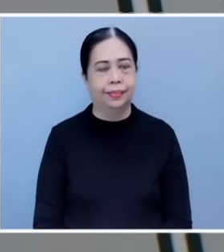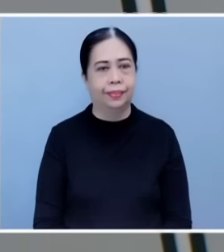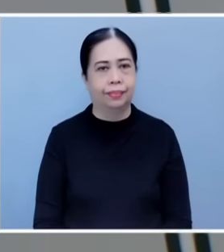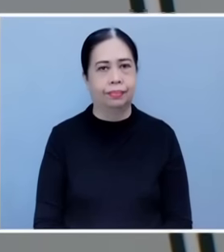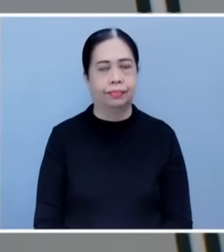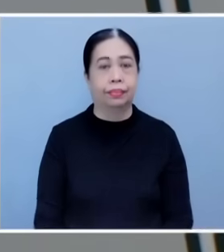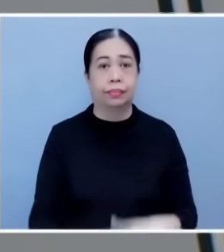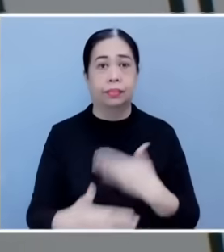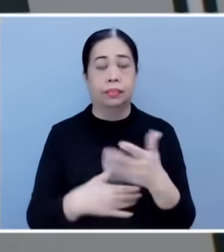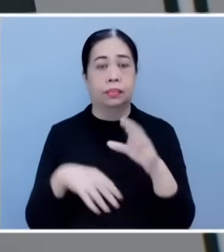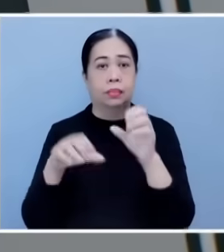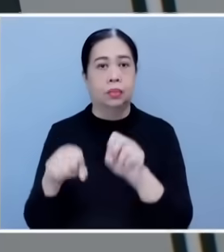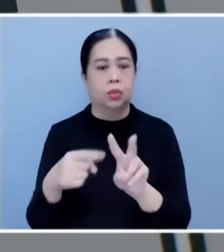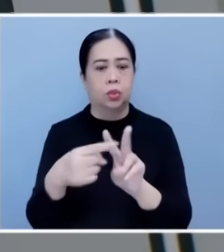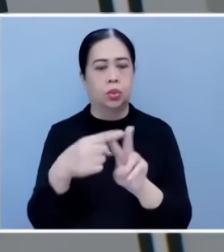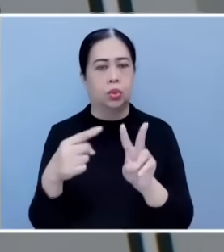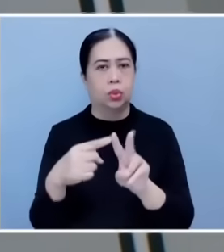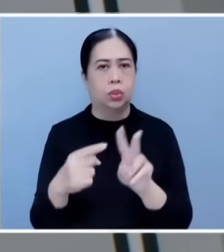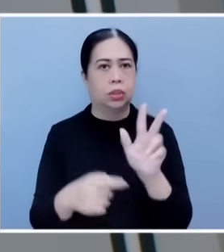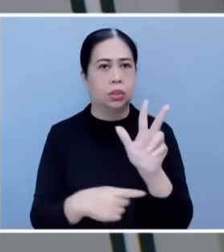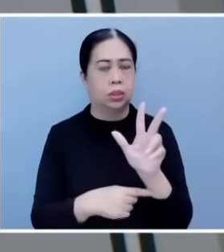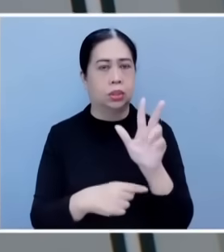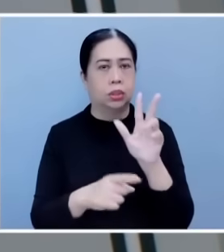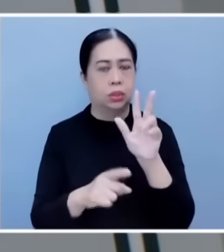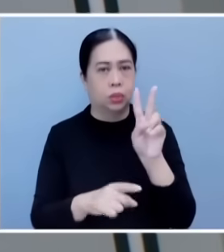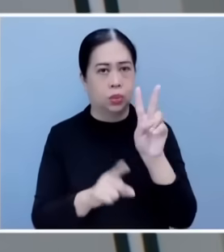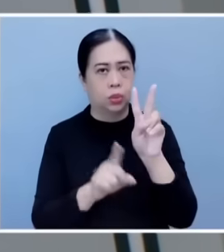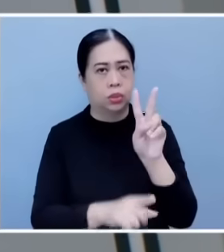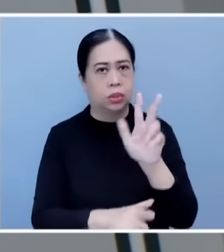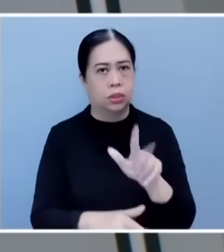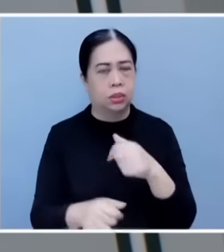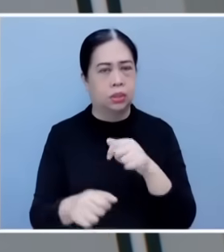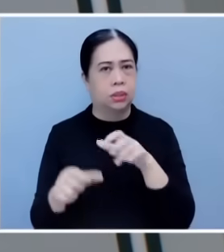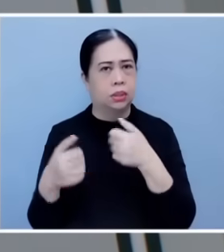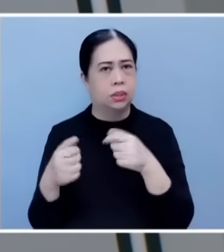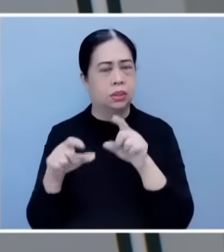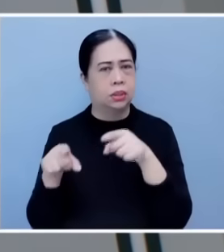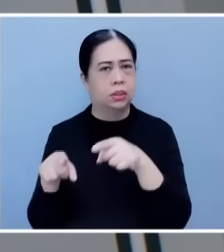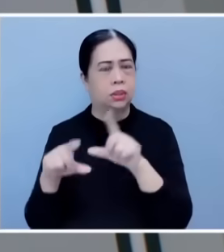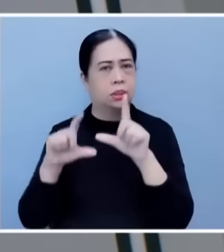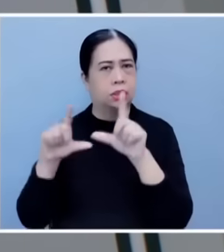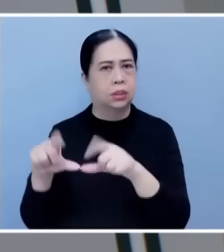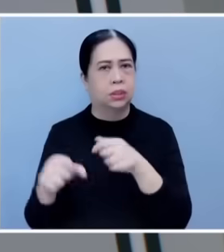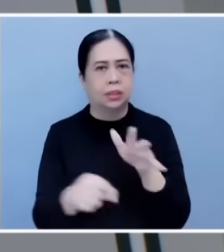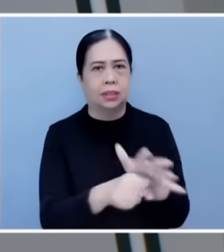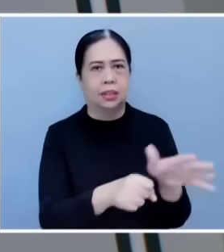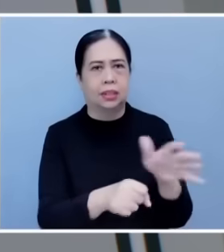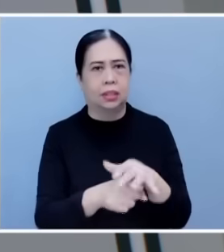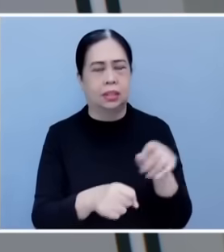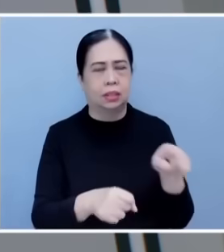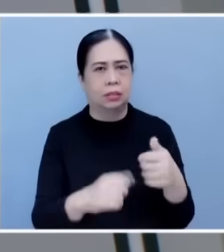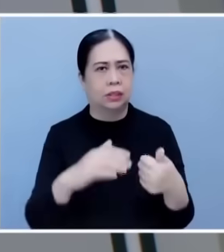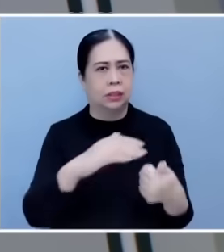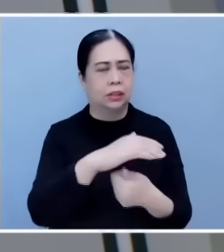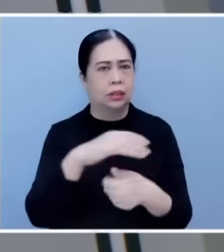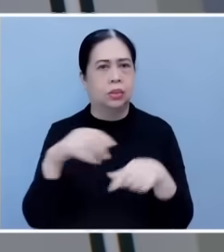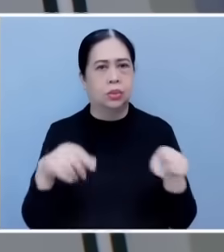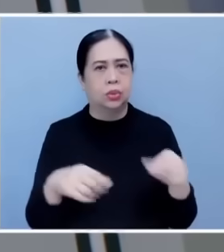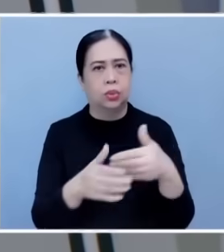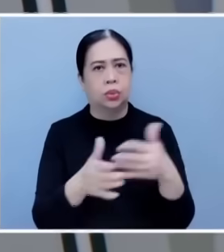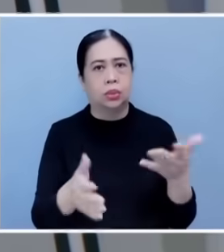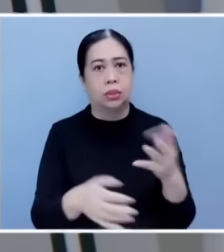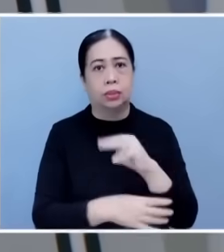Arestado ang dalawa sa tatlong lalaki na nireklamo ng pangahalay at pagtigil umano sa dalawang dalagita na estudyante sa